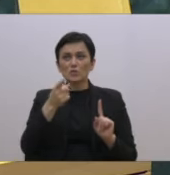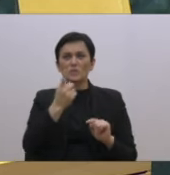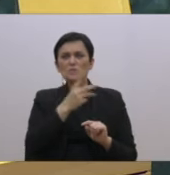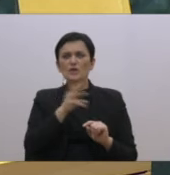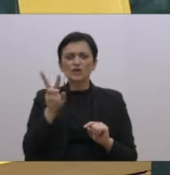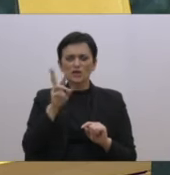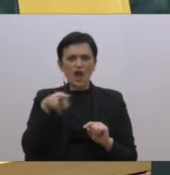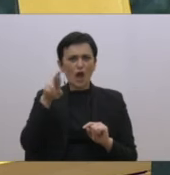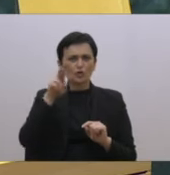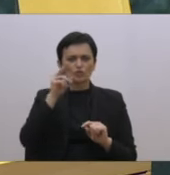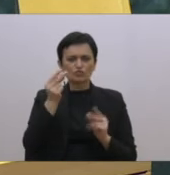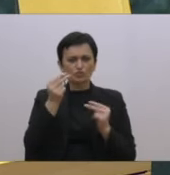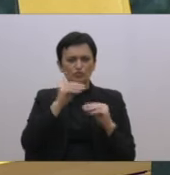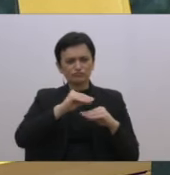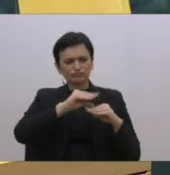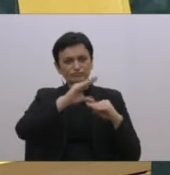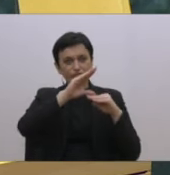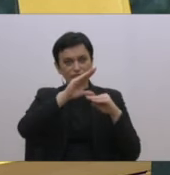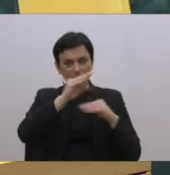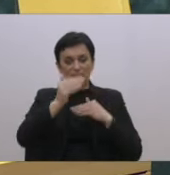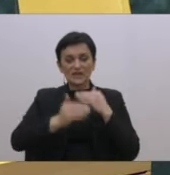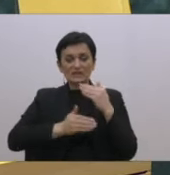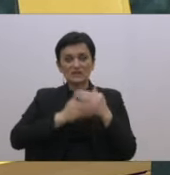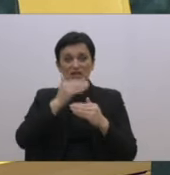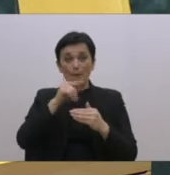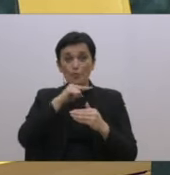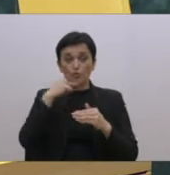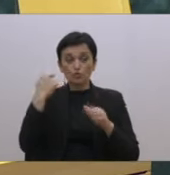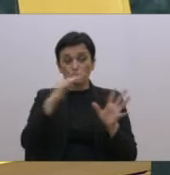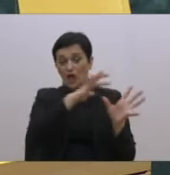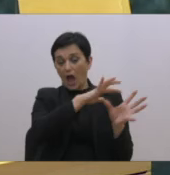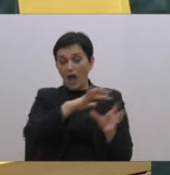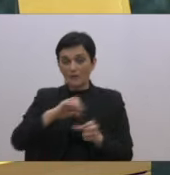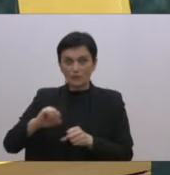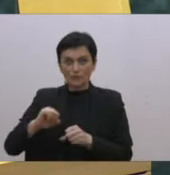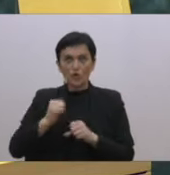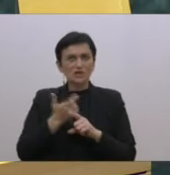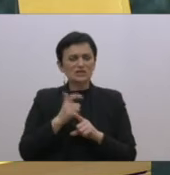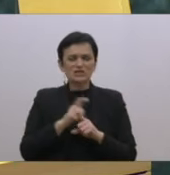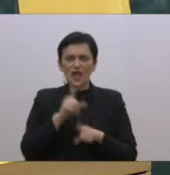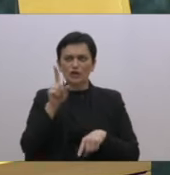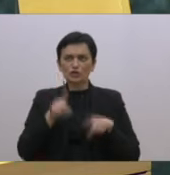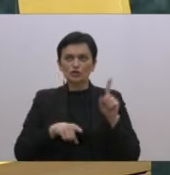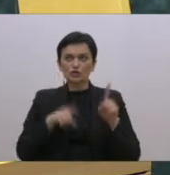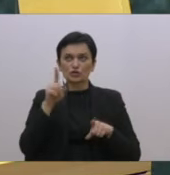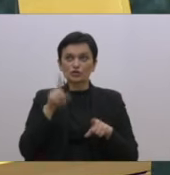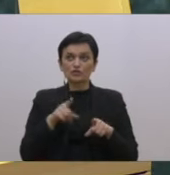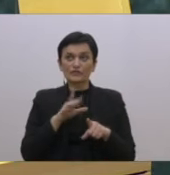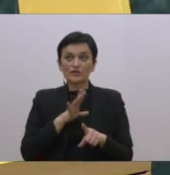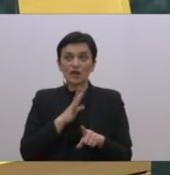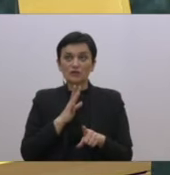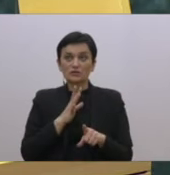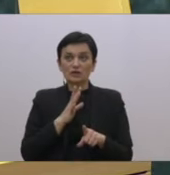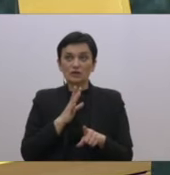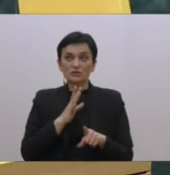მილიარდობით ფული, რომელიც დააგროვა, წარმატებით გამორეცხა რუსეთიდან, რაც ხათაშორის ძალიან იშვიათად რომ მომხდარიყოს,